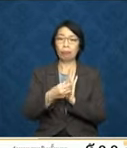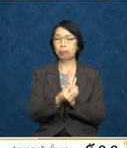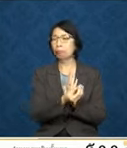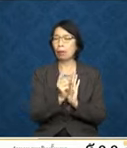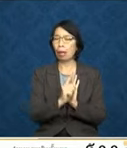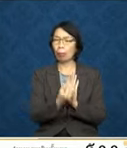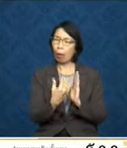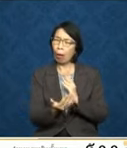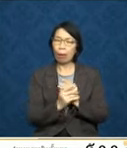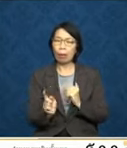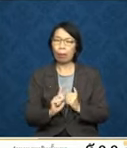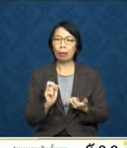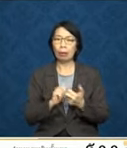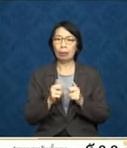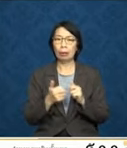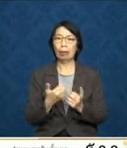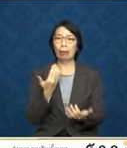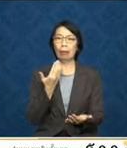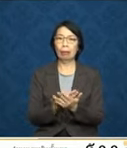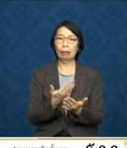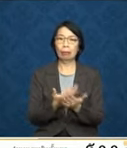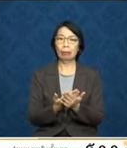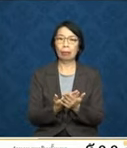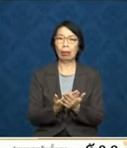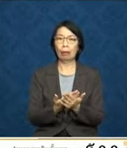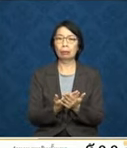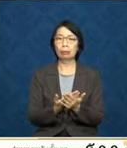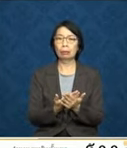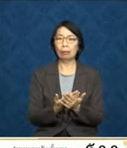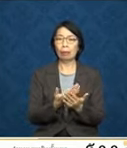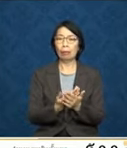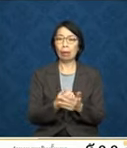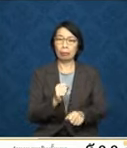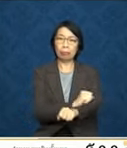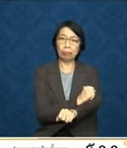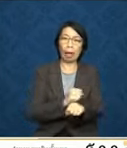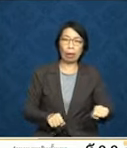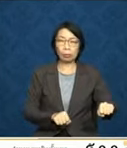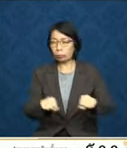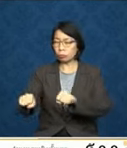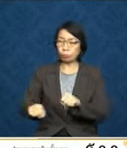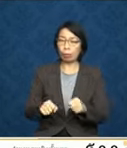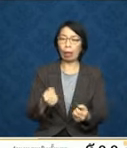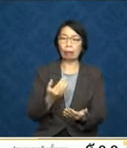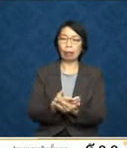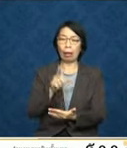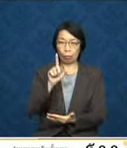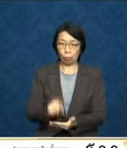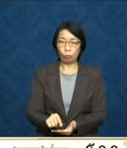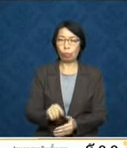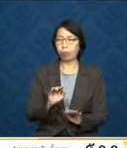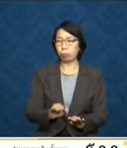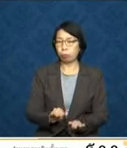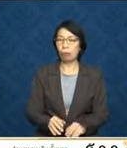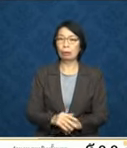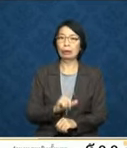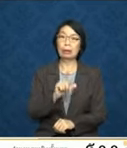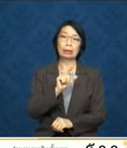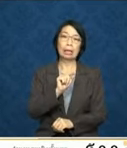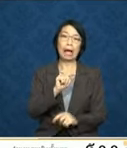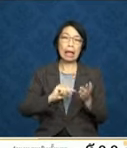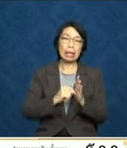จ้งว่ามีการลดจำนวนเงินค่ารอบลงนะคะซึ่งจะเริ่มในวันที่23มกราคมที่ผ่านม